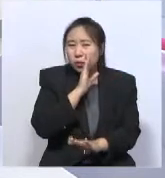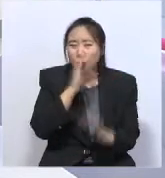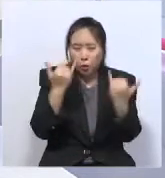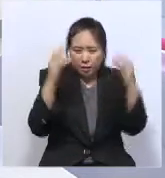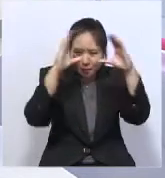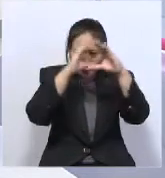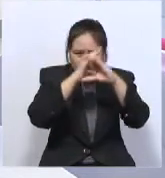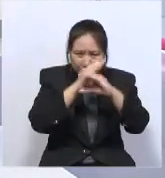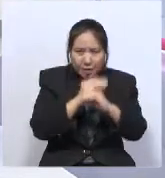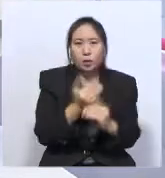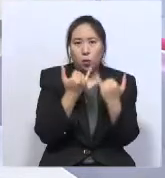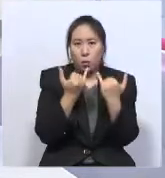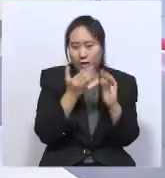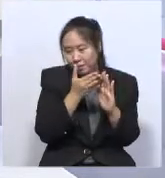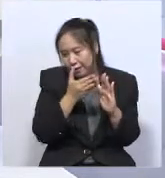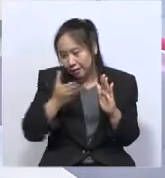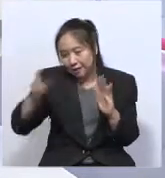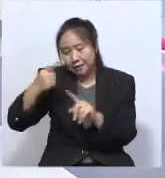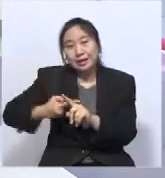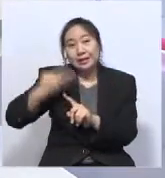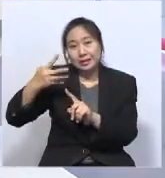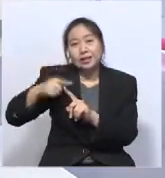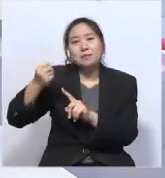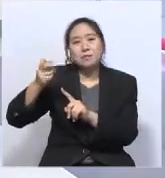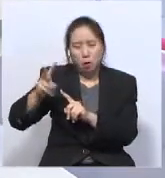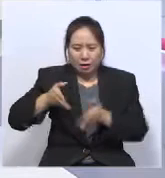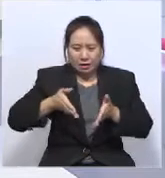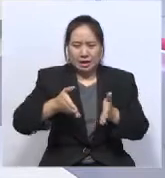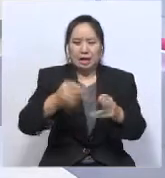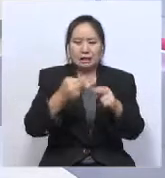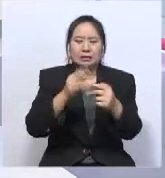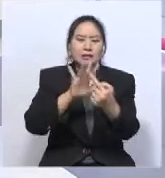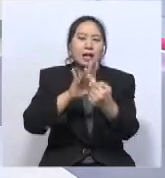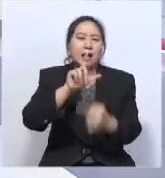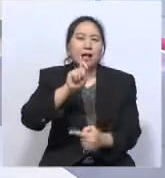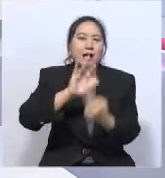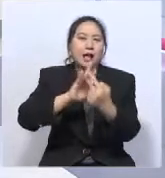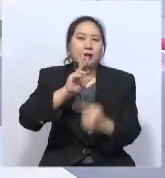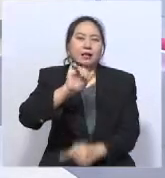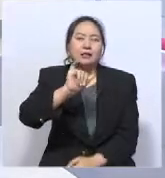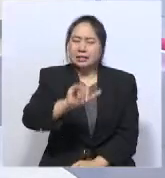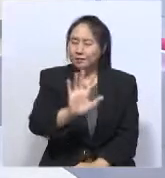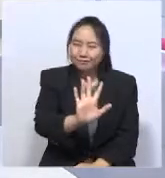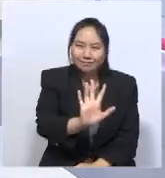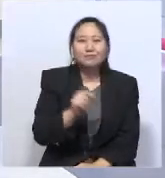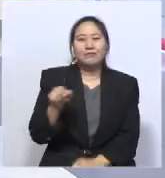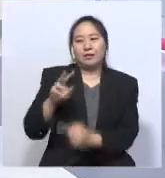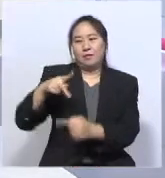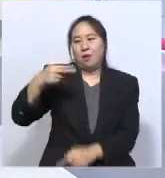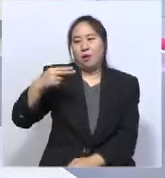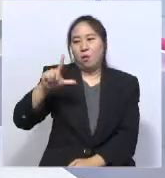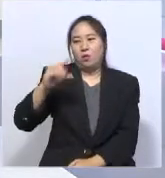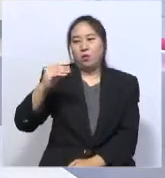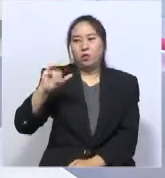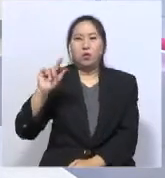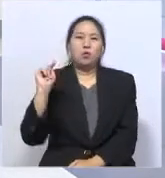ค่ำวันนี้ไปจนถึงวันที่12เมษายนก็ถ้าเลี่ยงได้ก็ควรจะเลี่ยงเส้นทางสายเอเชียนะครับแล้วก็ถนนพหลโยธินเพราะว่าการจรา